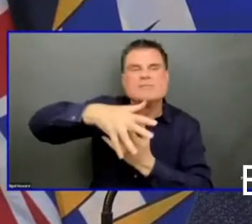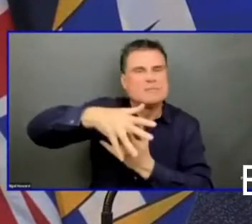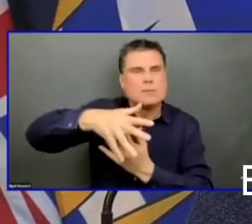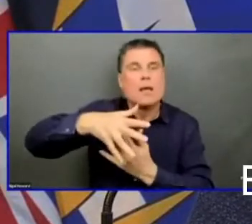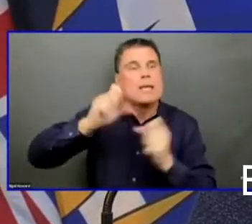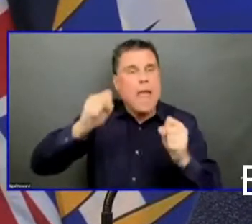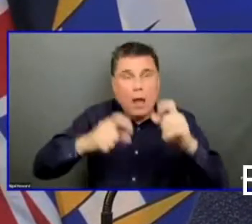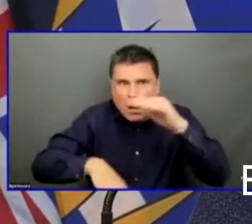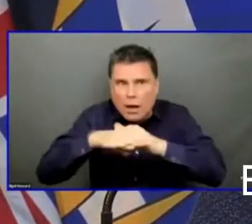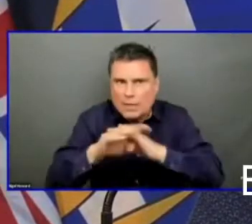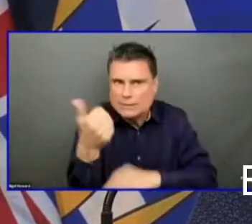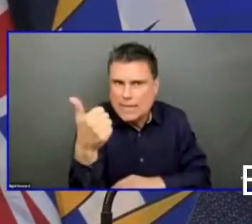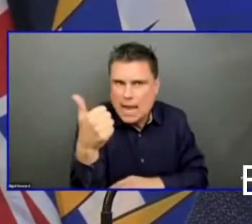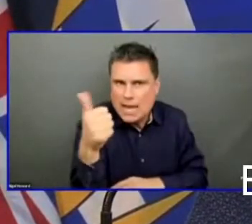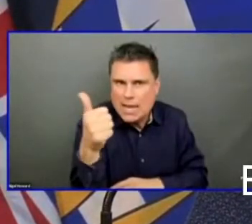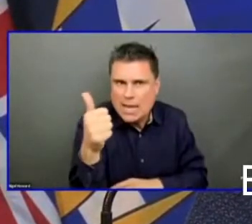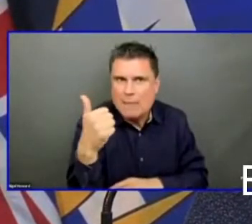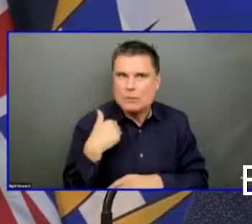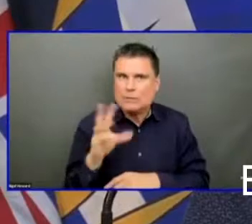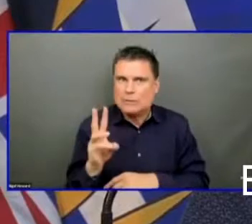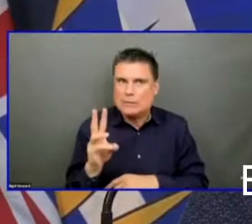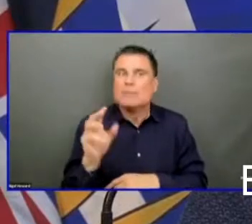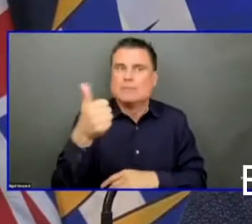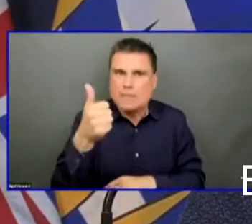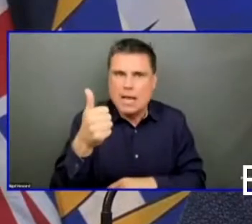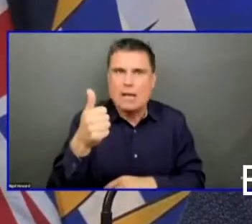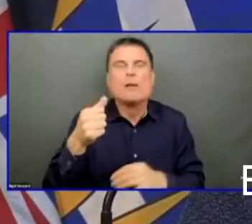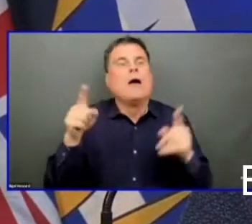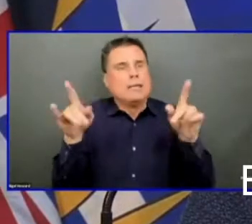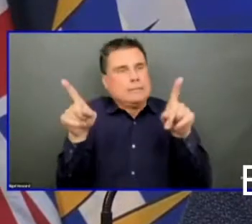个人，室外10个人。